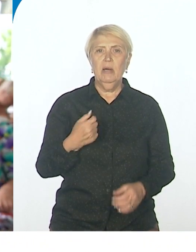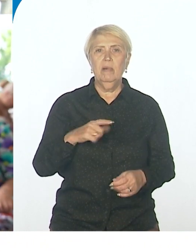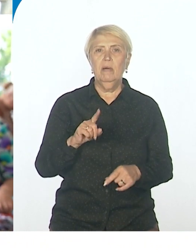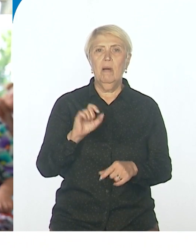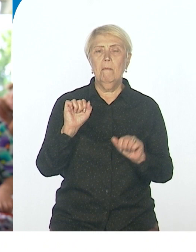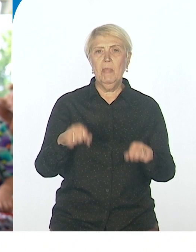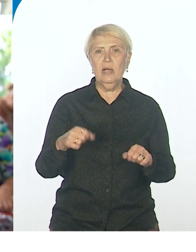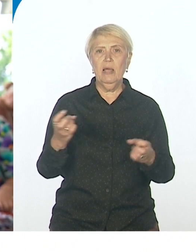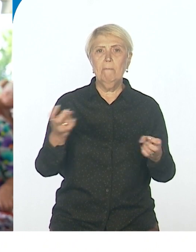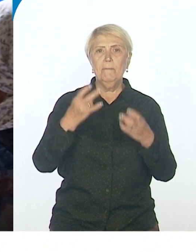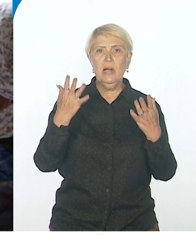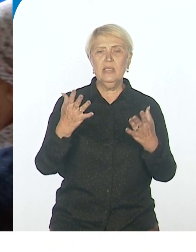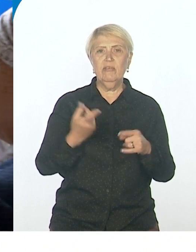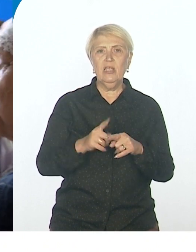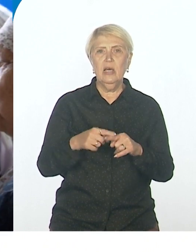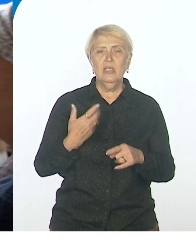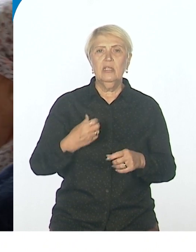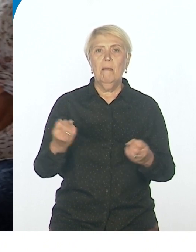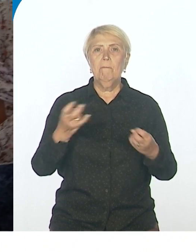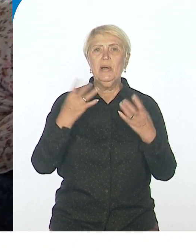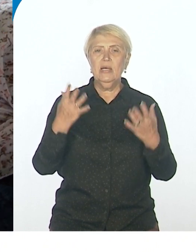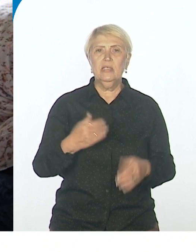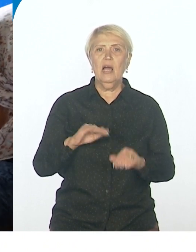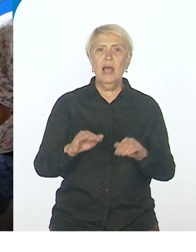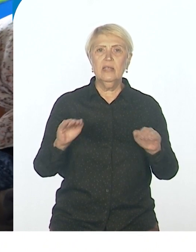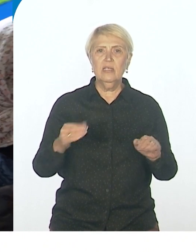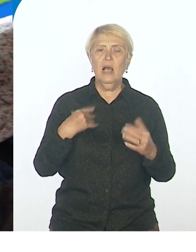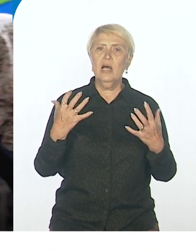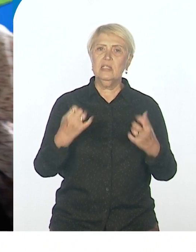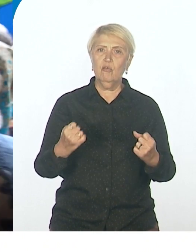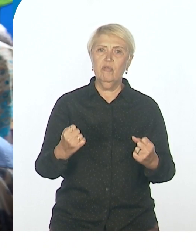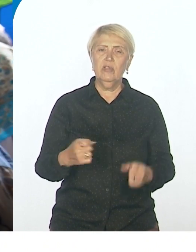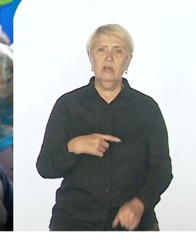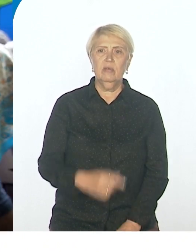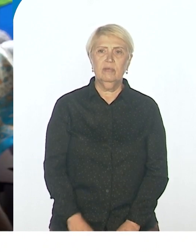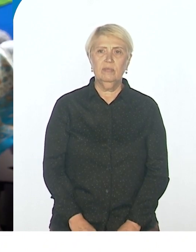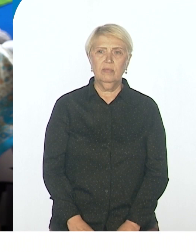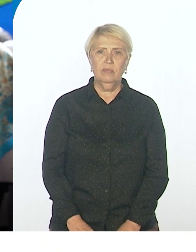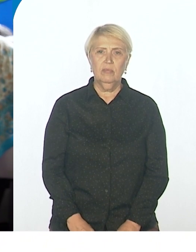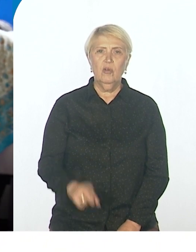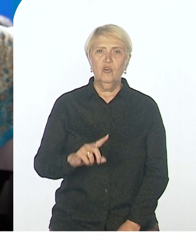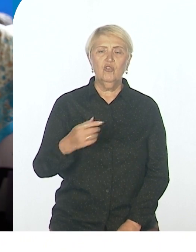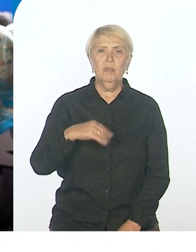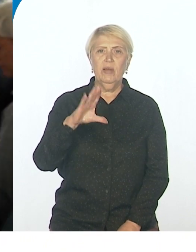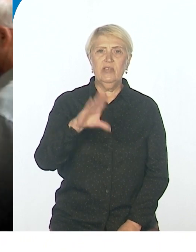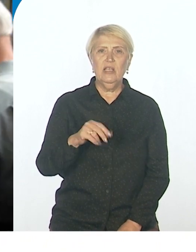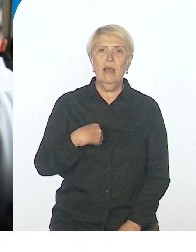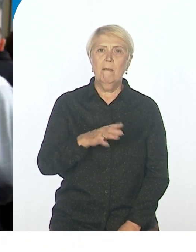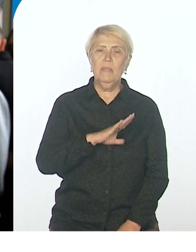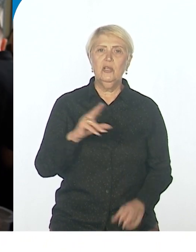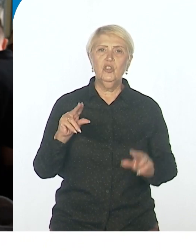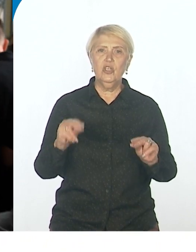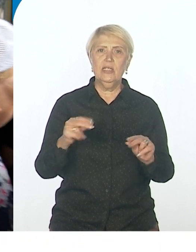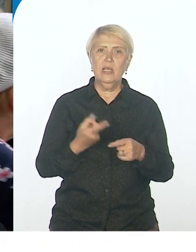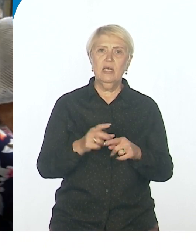праздновать праздник Преображения. О детях, о здоровье, чтобы был мир в этом мире. Чтобы все были счастливы. Это